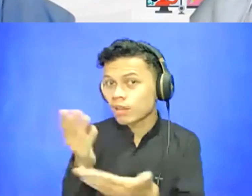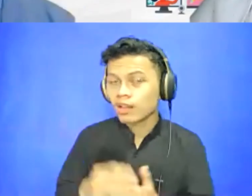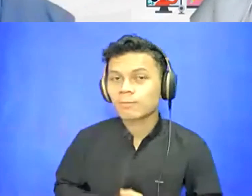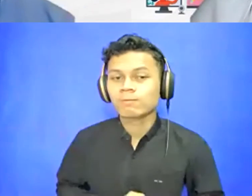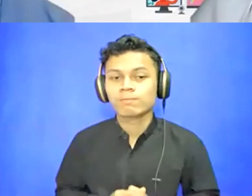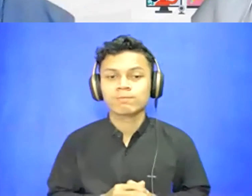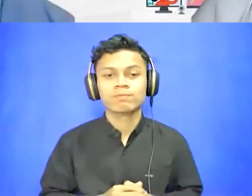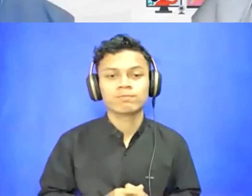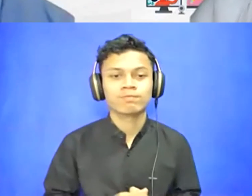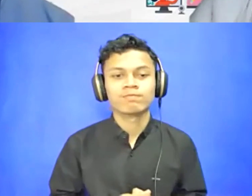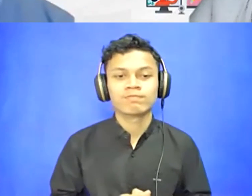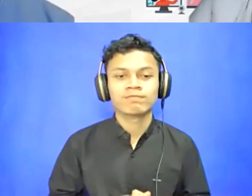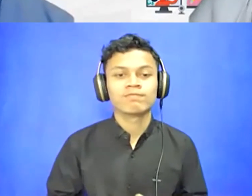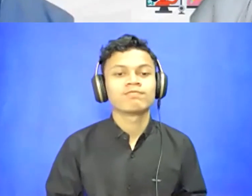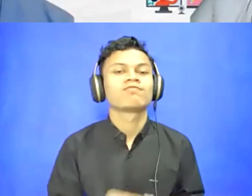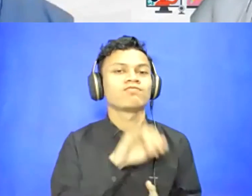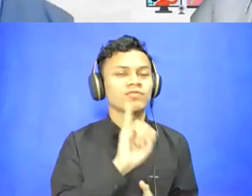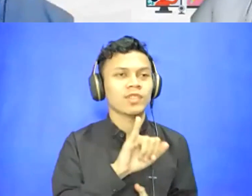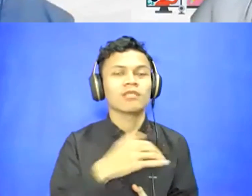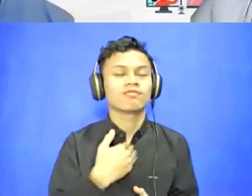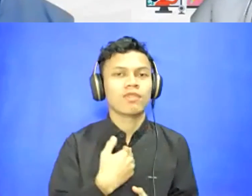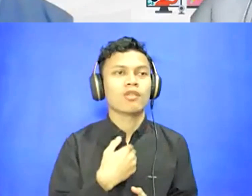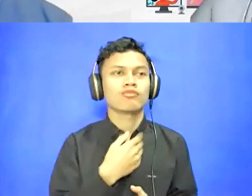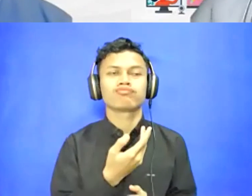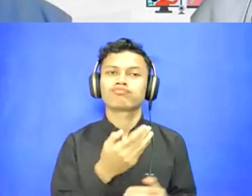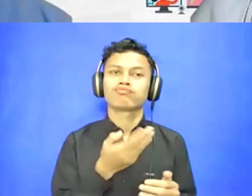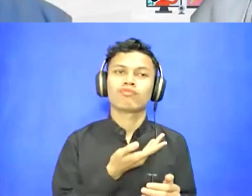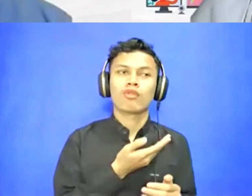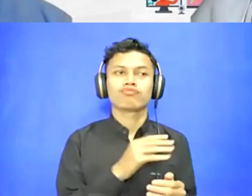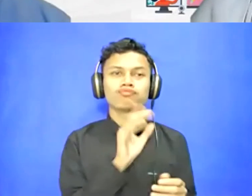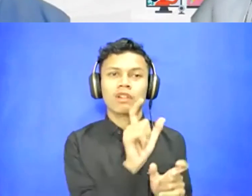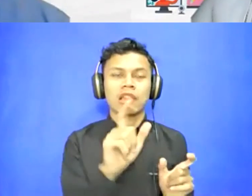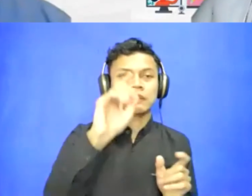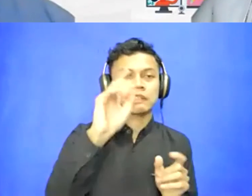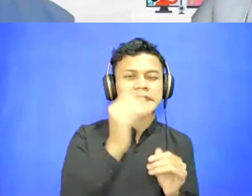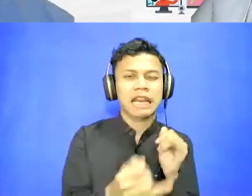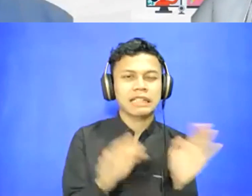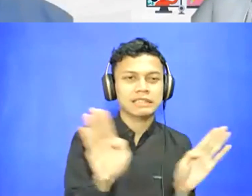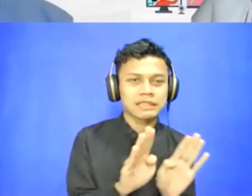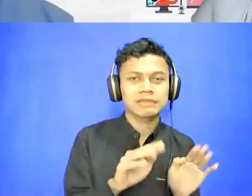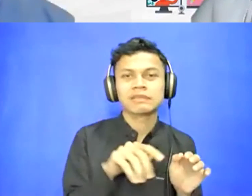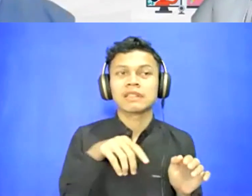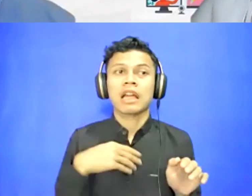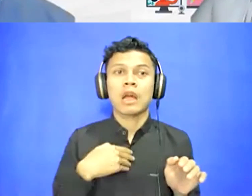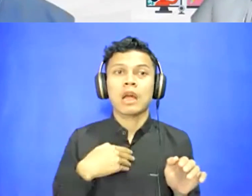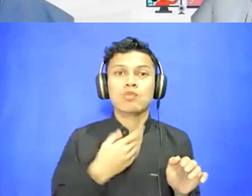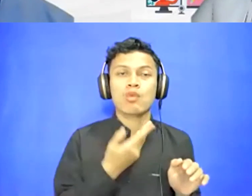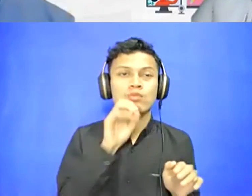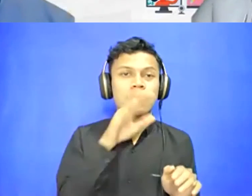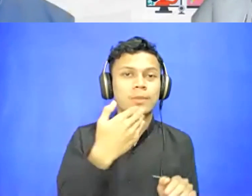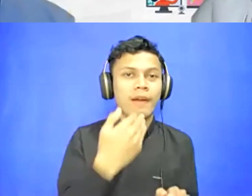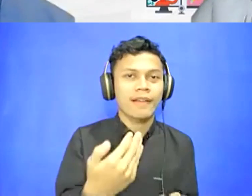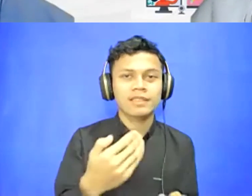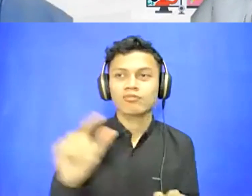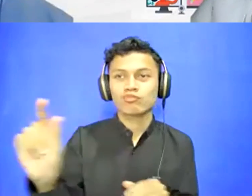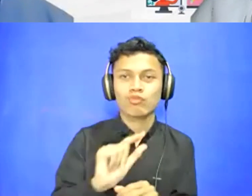I do. I'll be very brief. Number one, I want to thank you for inviting me. It's been a privilege to